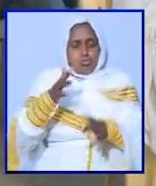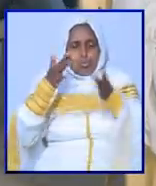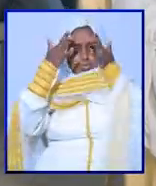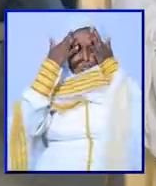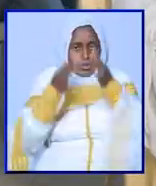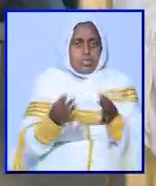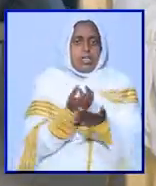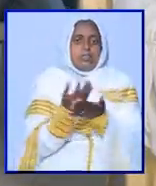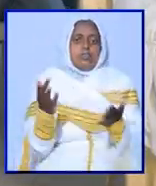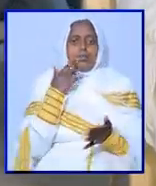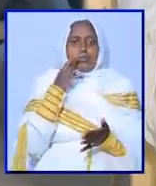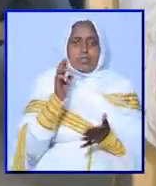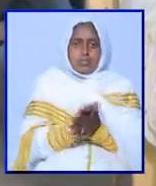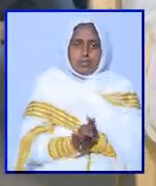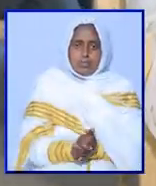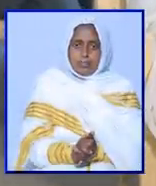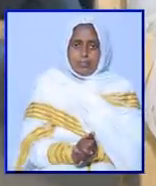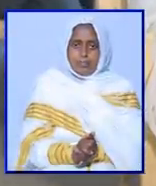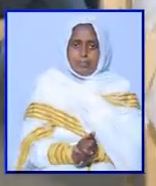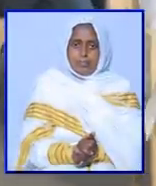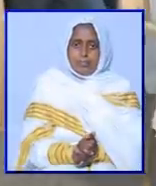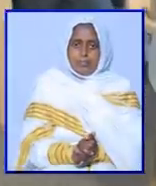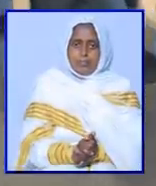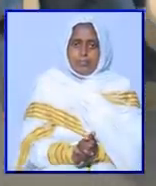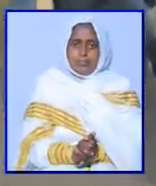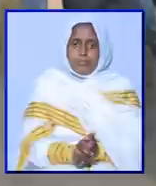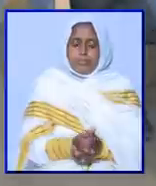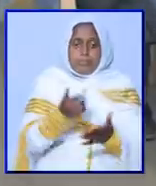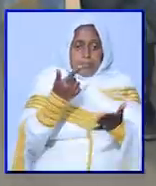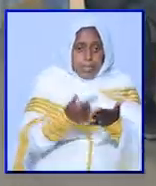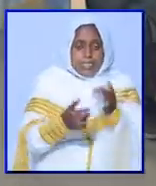ያስደረጉት እነዚህ ሶስት ወሳኝ ነገሮች ናቸው።